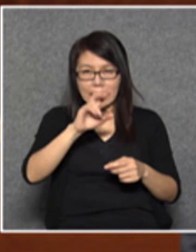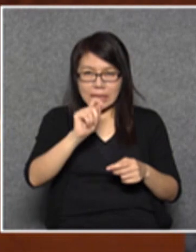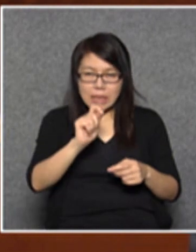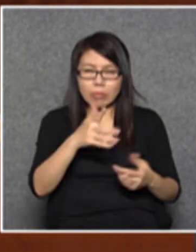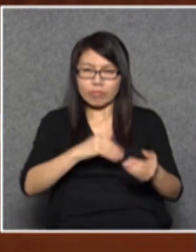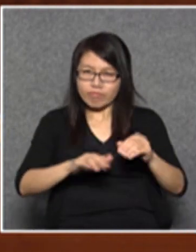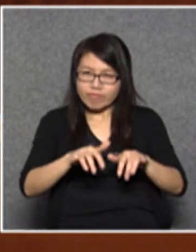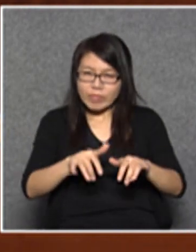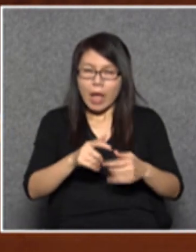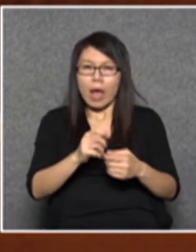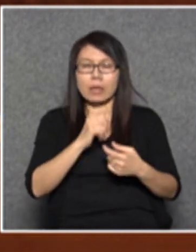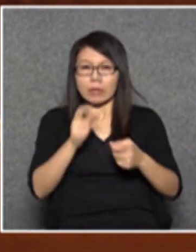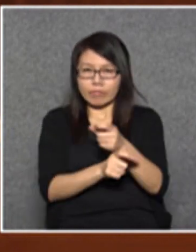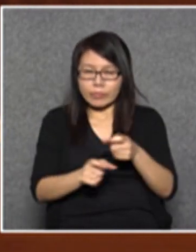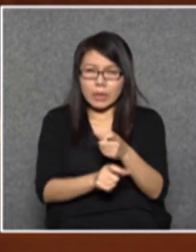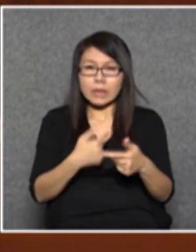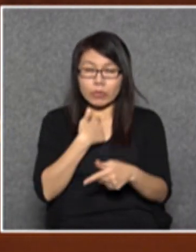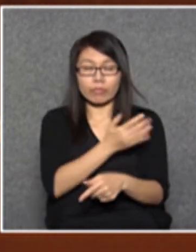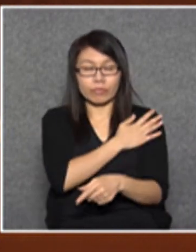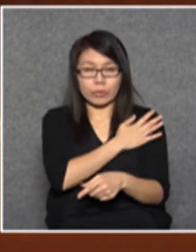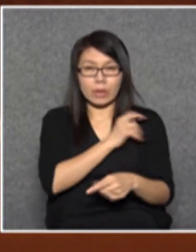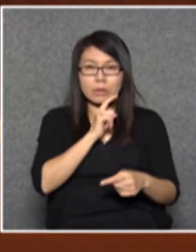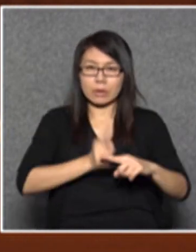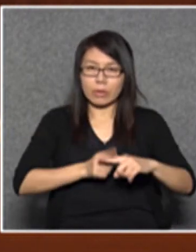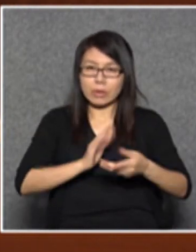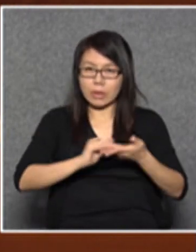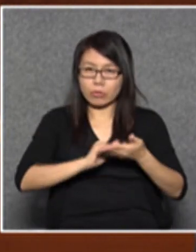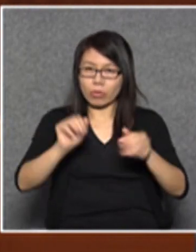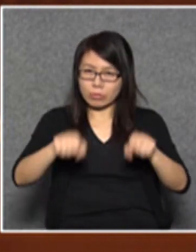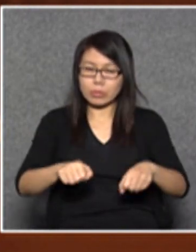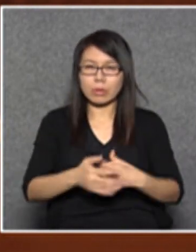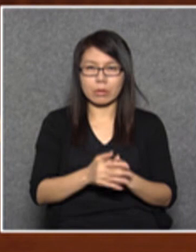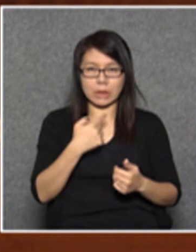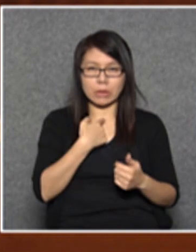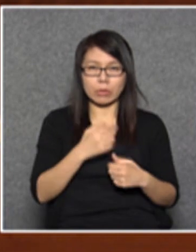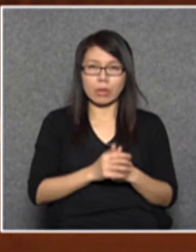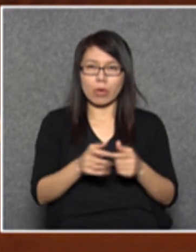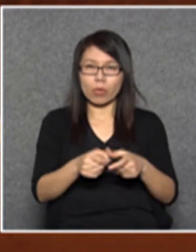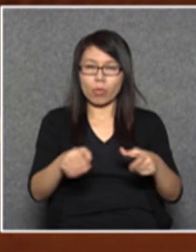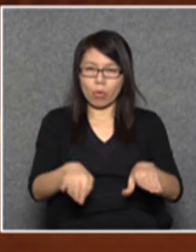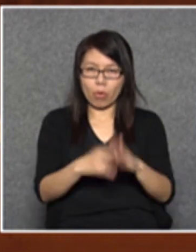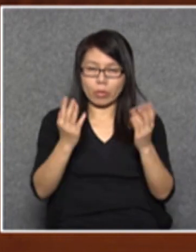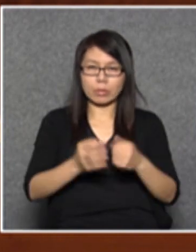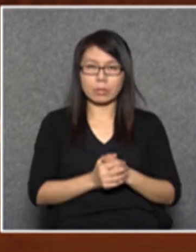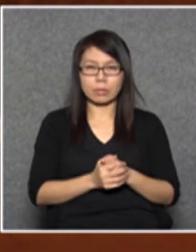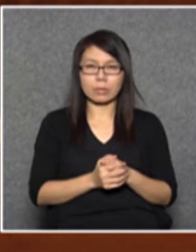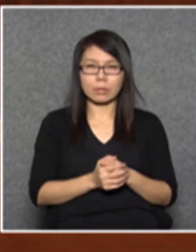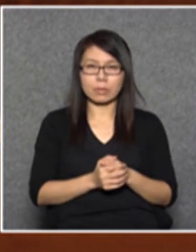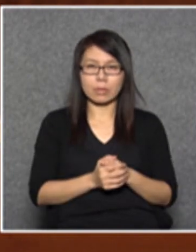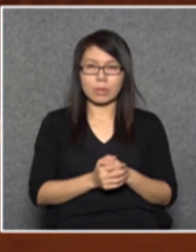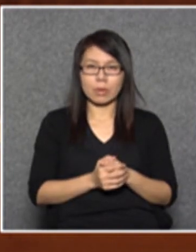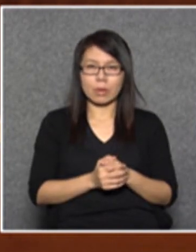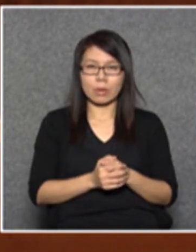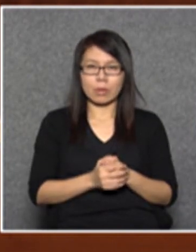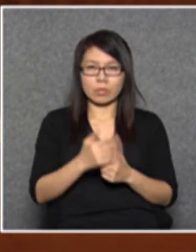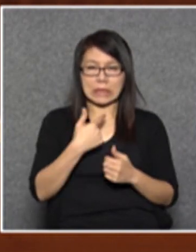行業界在這個問題上的一個清楚的共識，就是公開地毫不含糊地支